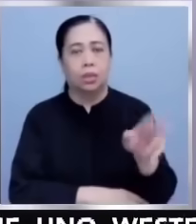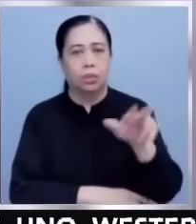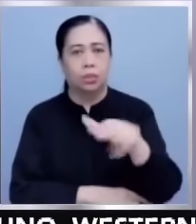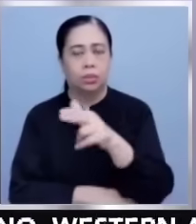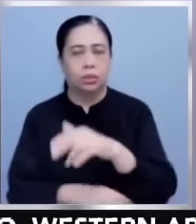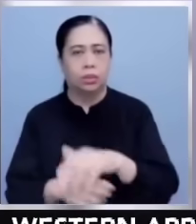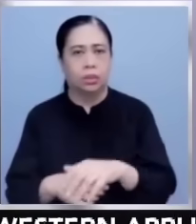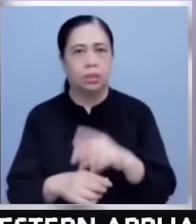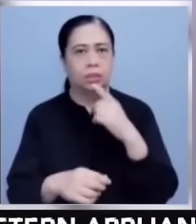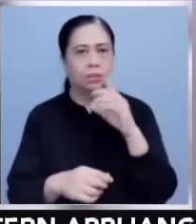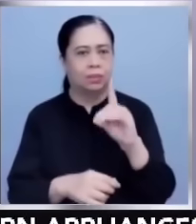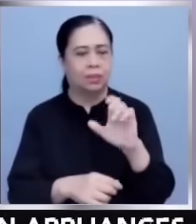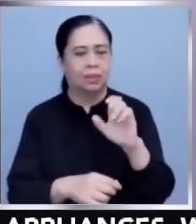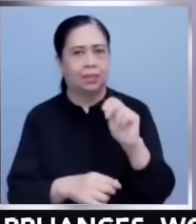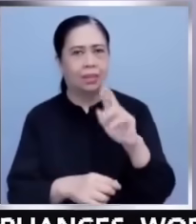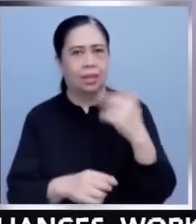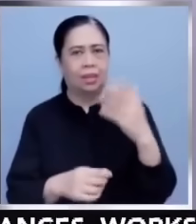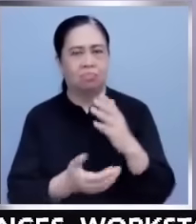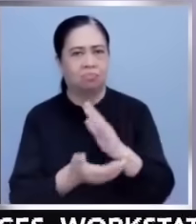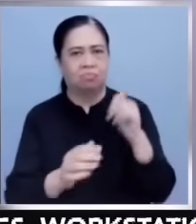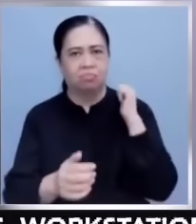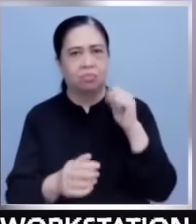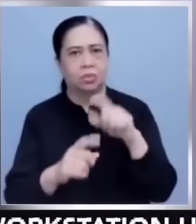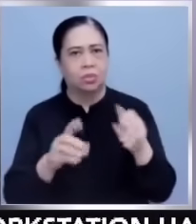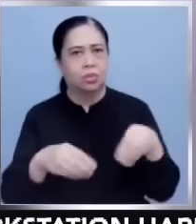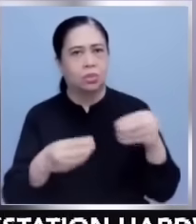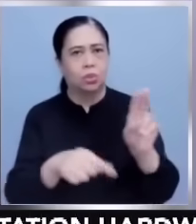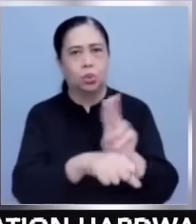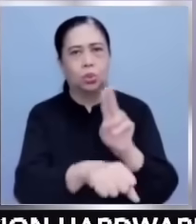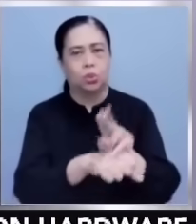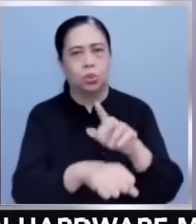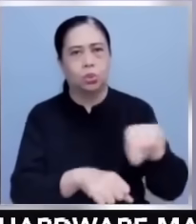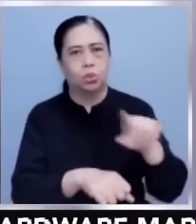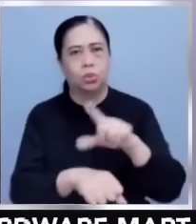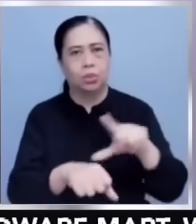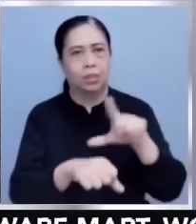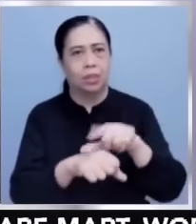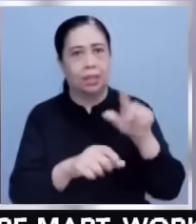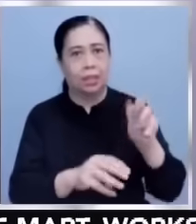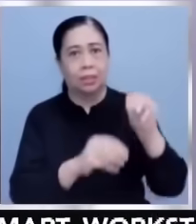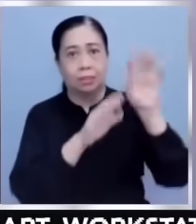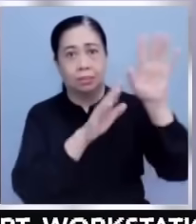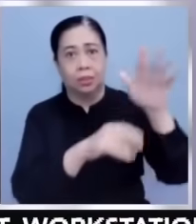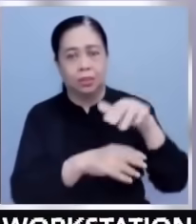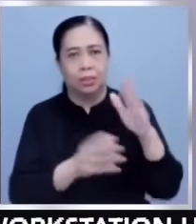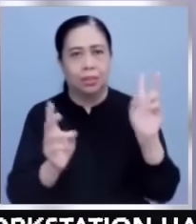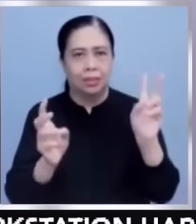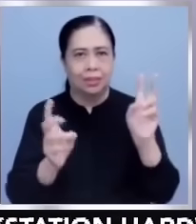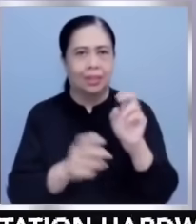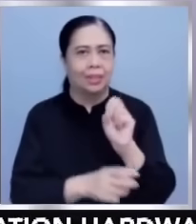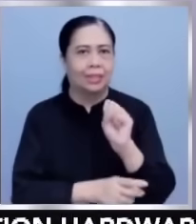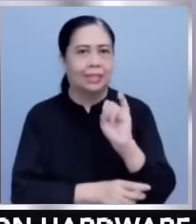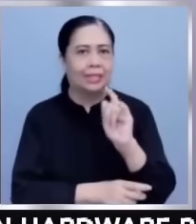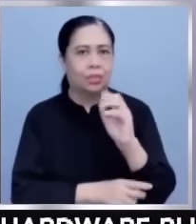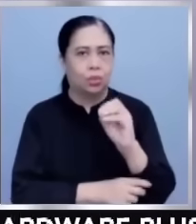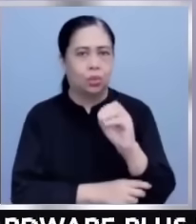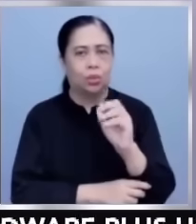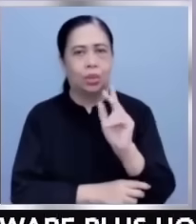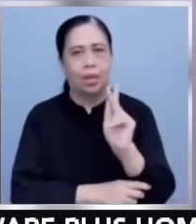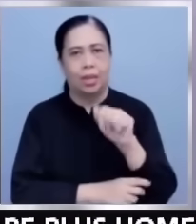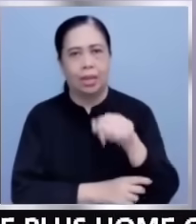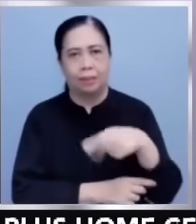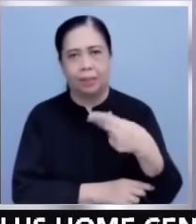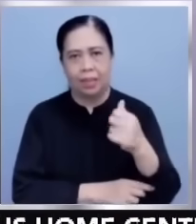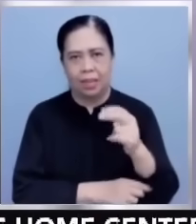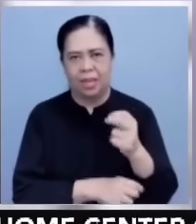Department ang kasunduang ipagamit sa grupo ang lupa kung nasaan ang kanilang sityo kapihan. Nakatutok si